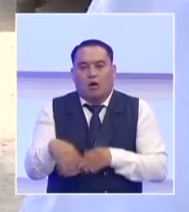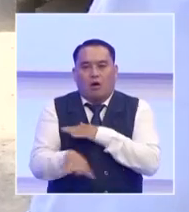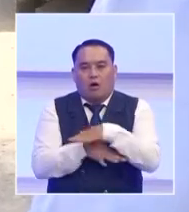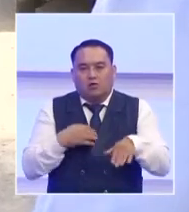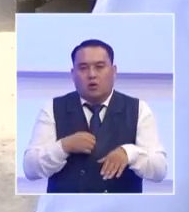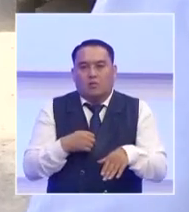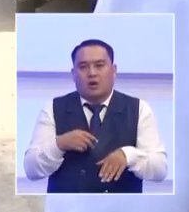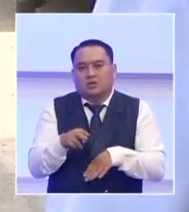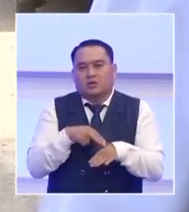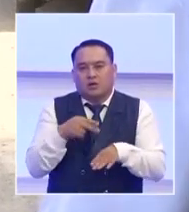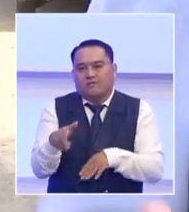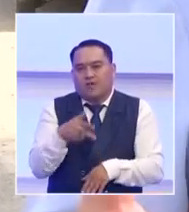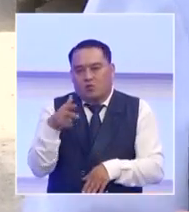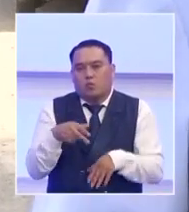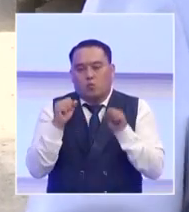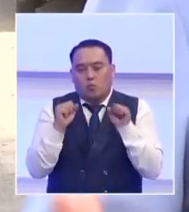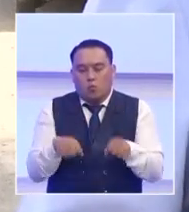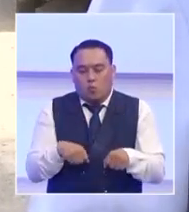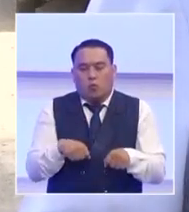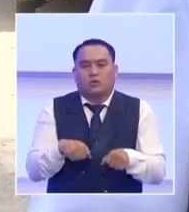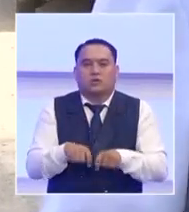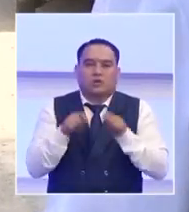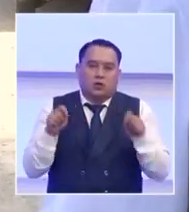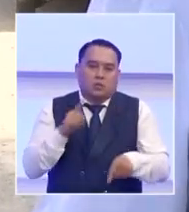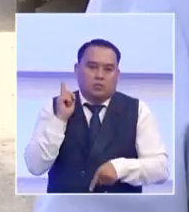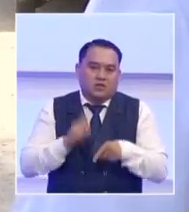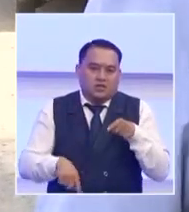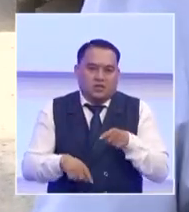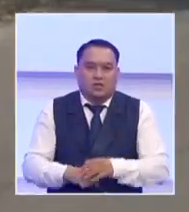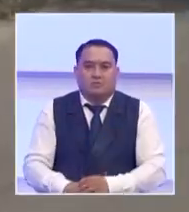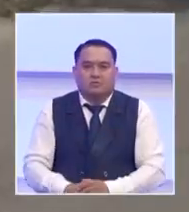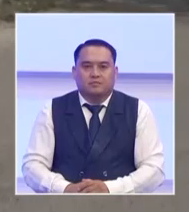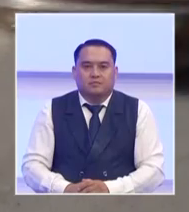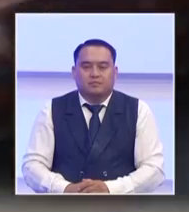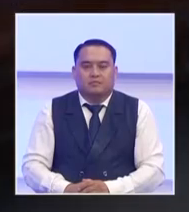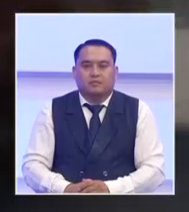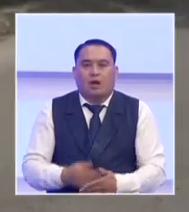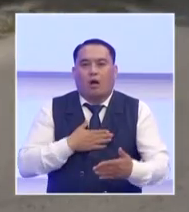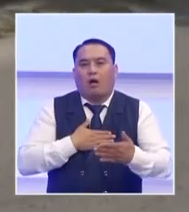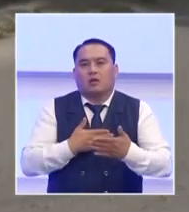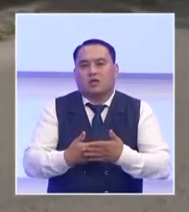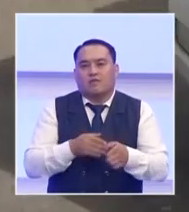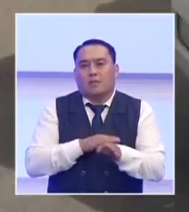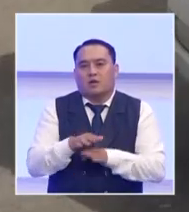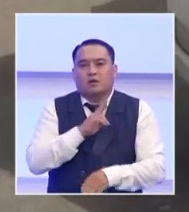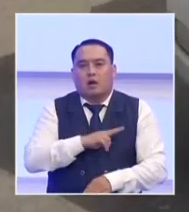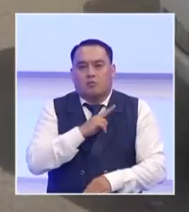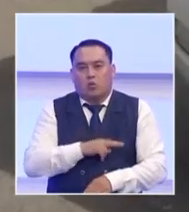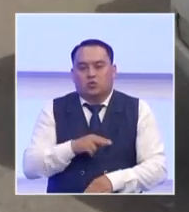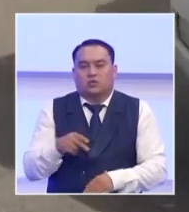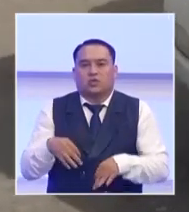top записям с видеосъемки мы раскроем дела заметном быстрее активно ведется работа по сокращению